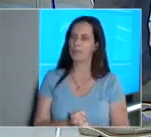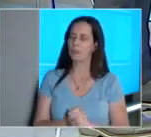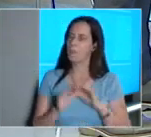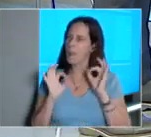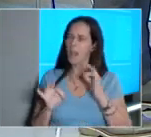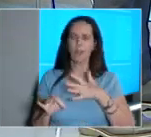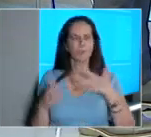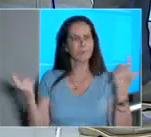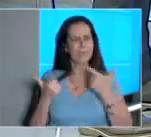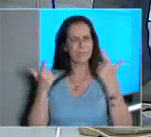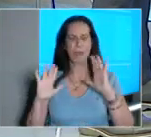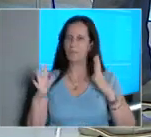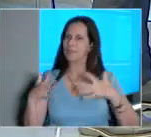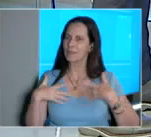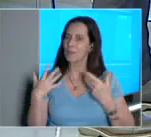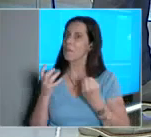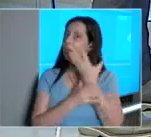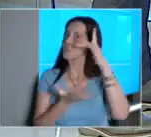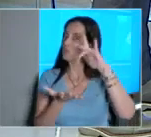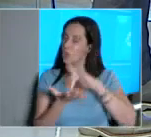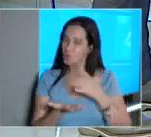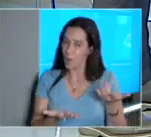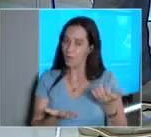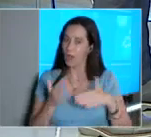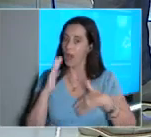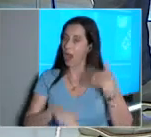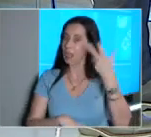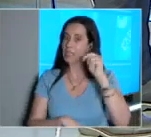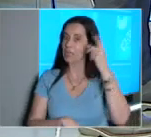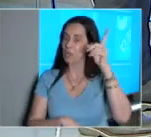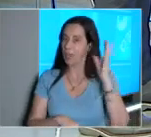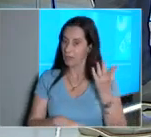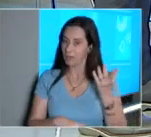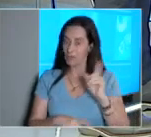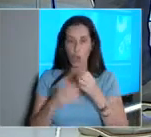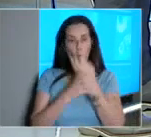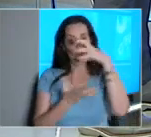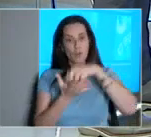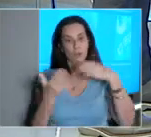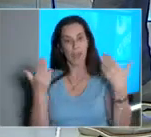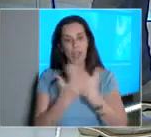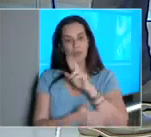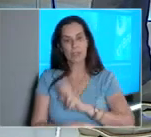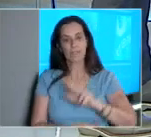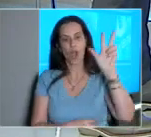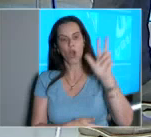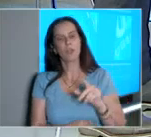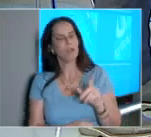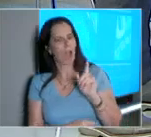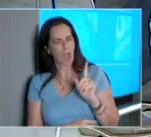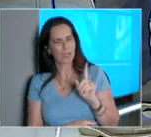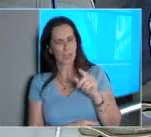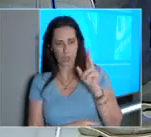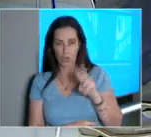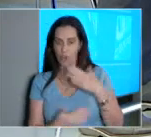יום חג, מאוד משמח, מקימים יישוב לאחר למעלה מ-20 שנה שלא קם יישוב ברמת הגולן. תגיד, היום